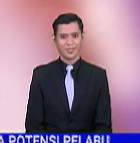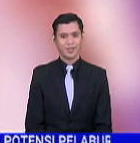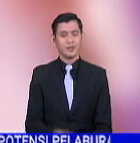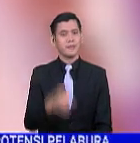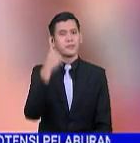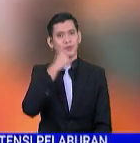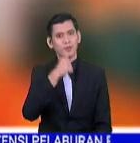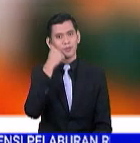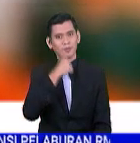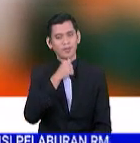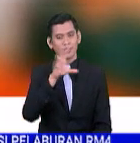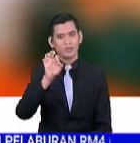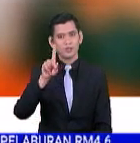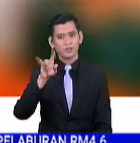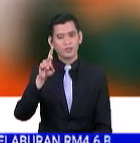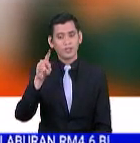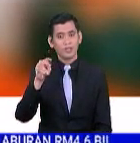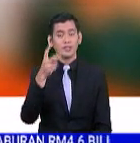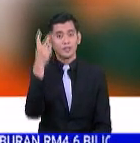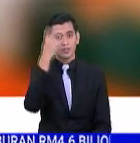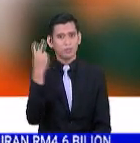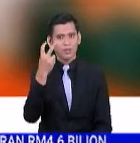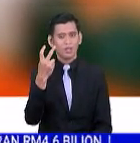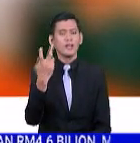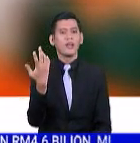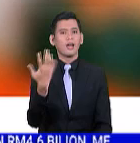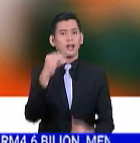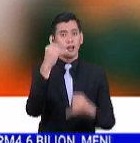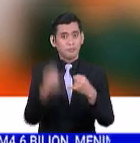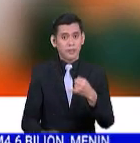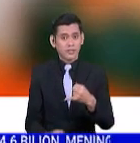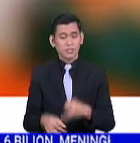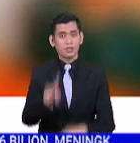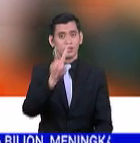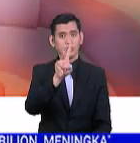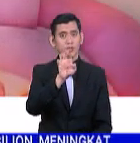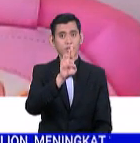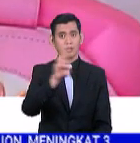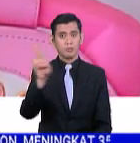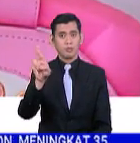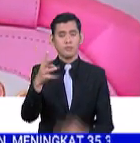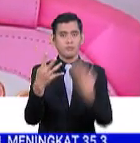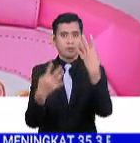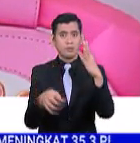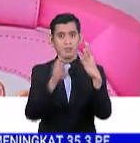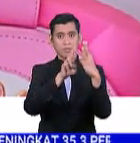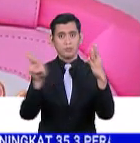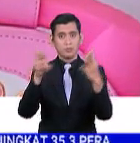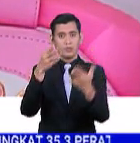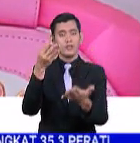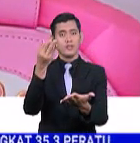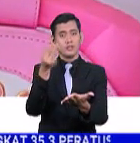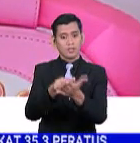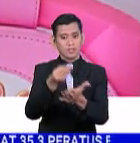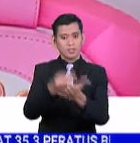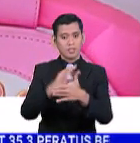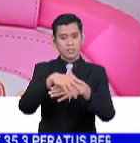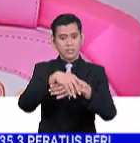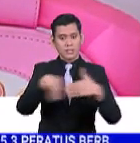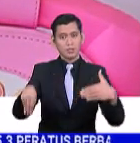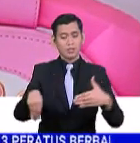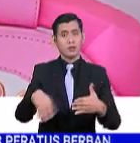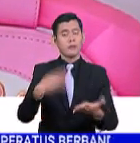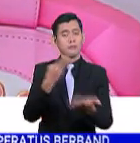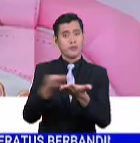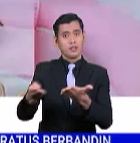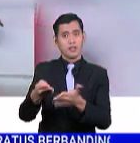Seorang wanita di Slovenia sanggup berhabis sehingga 2,500 pound atau kira-kira RM14,000 bagi membeli sebuah almari pakaian